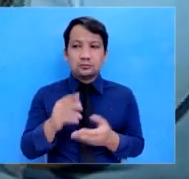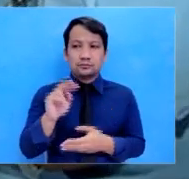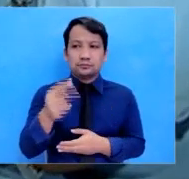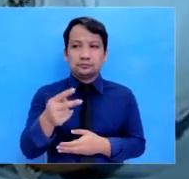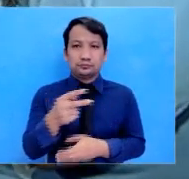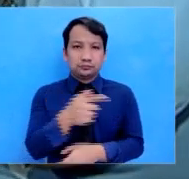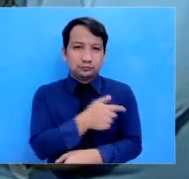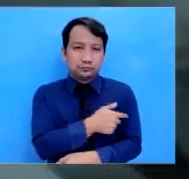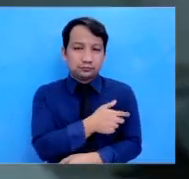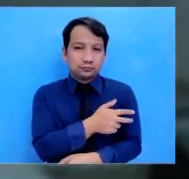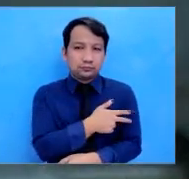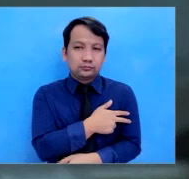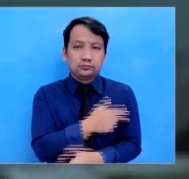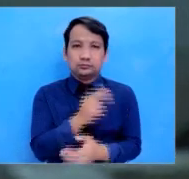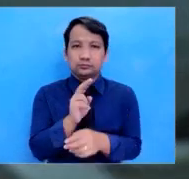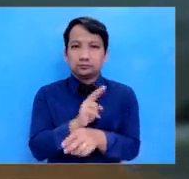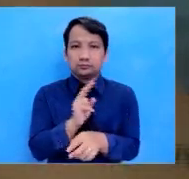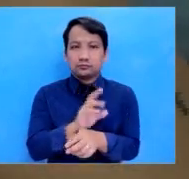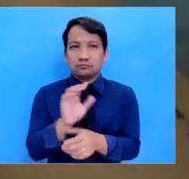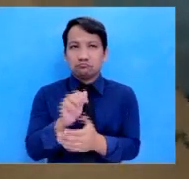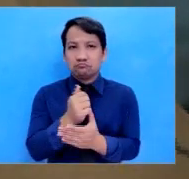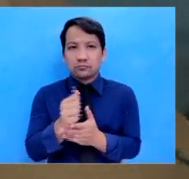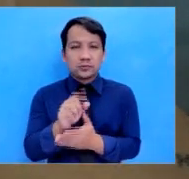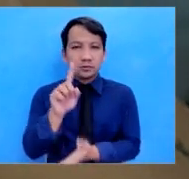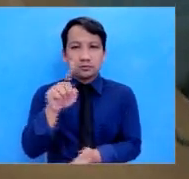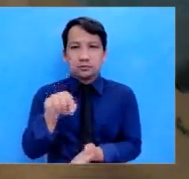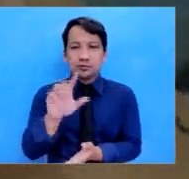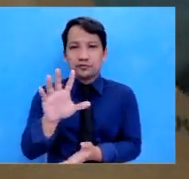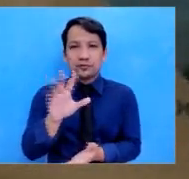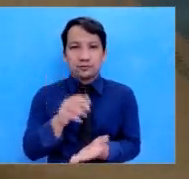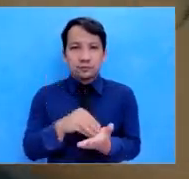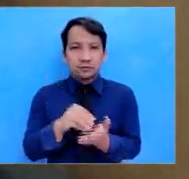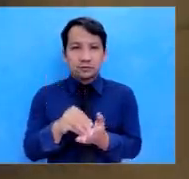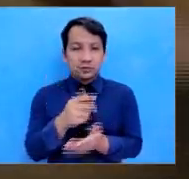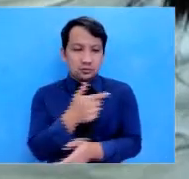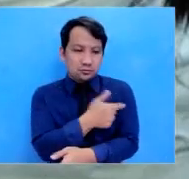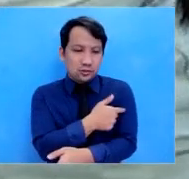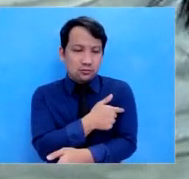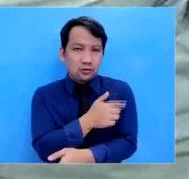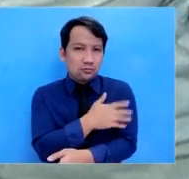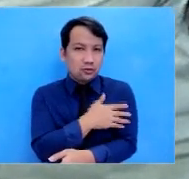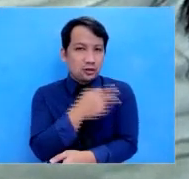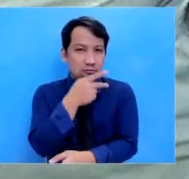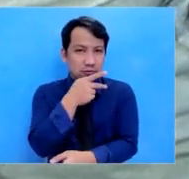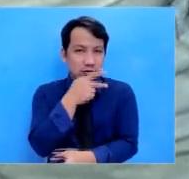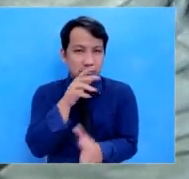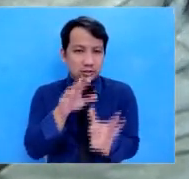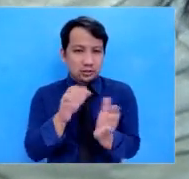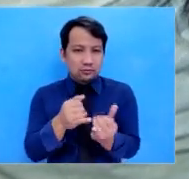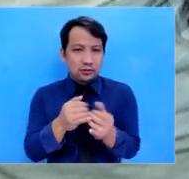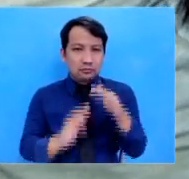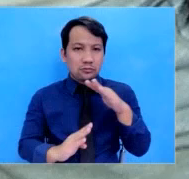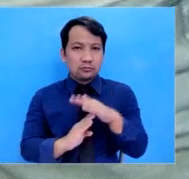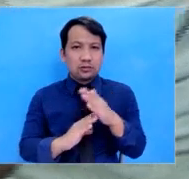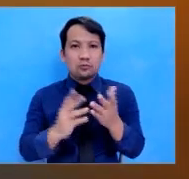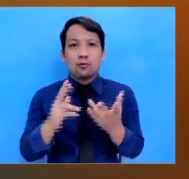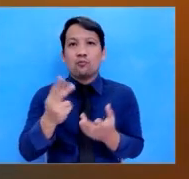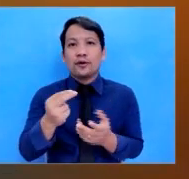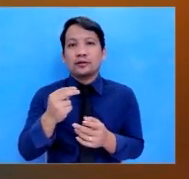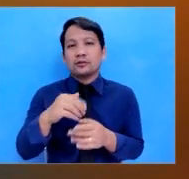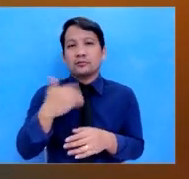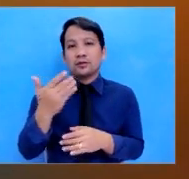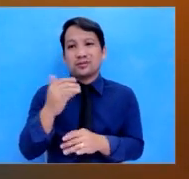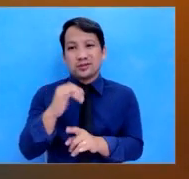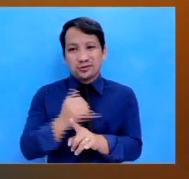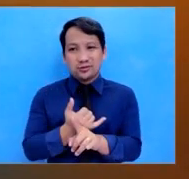shot para magamit ang aabot sa mahigit 1.5 milyong doses na bakuna binili ng private sector na may expire na sa katapusan ng buwan.